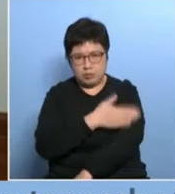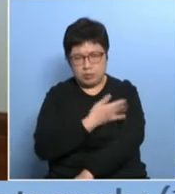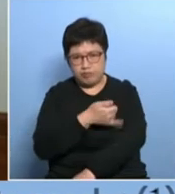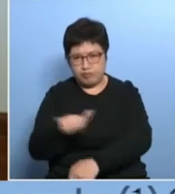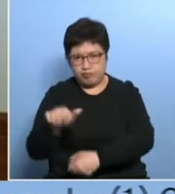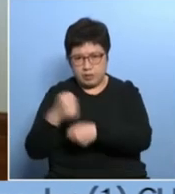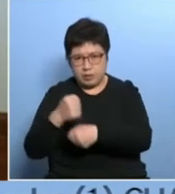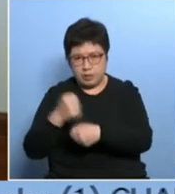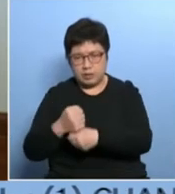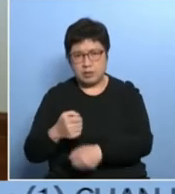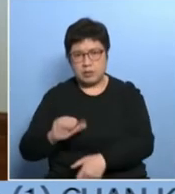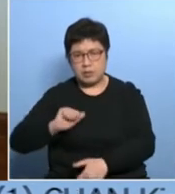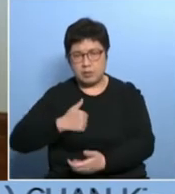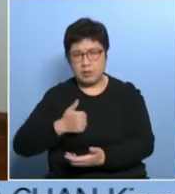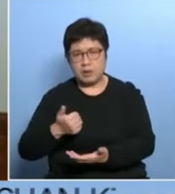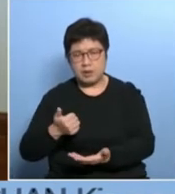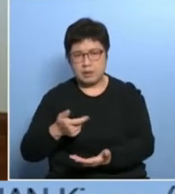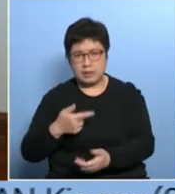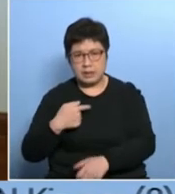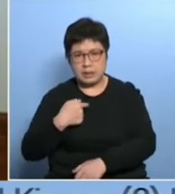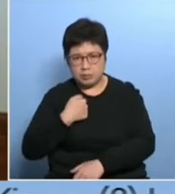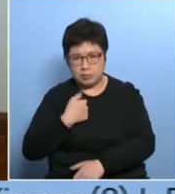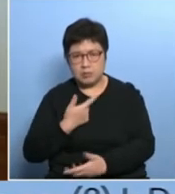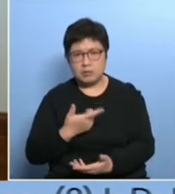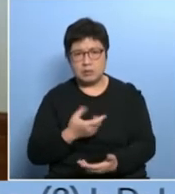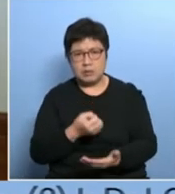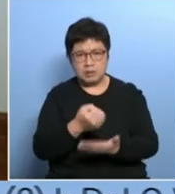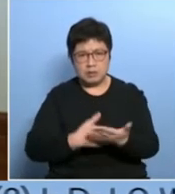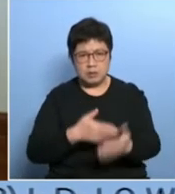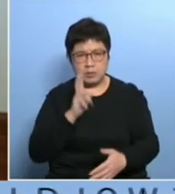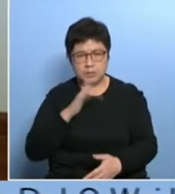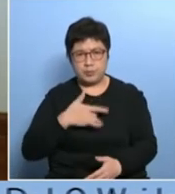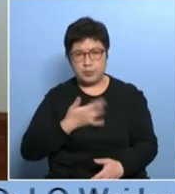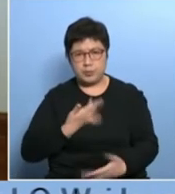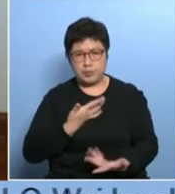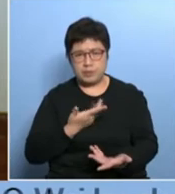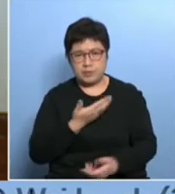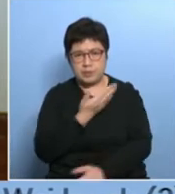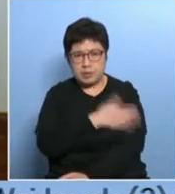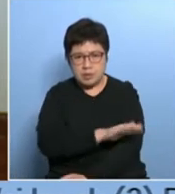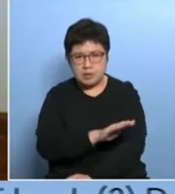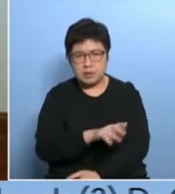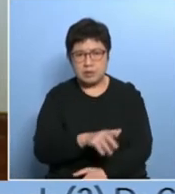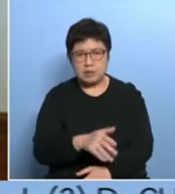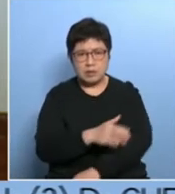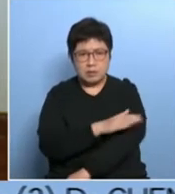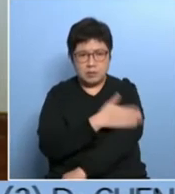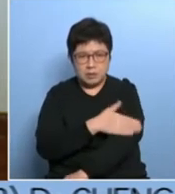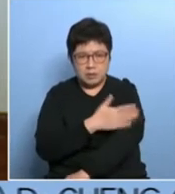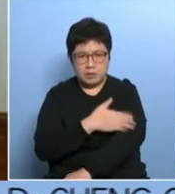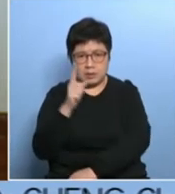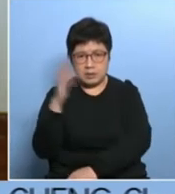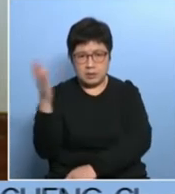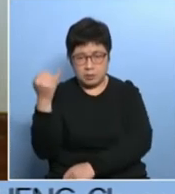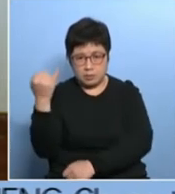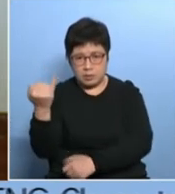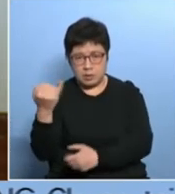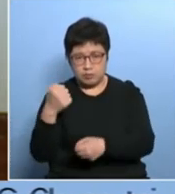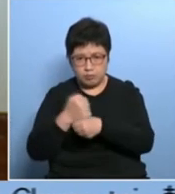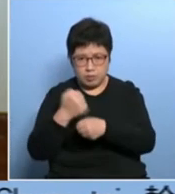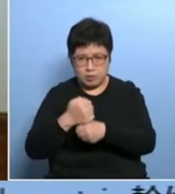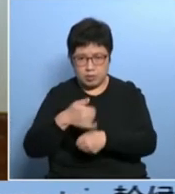則只是一紙虛文，可完全不理，無法保障僱員在惡劣天氣下上